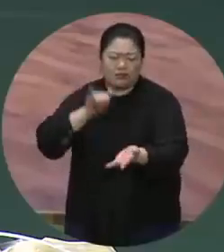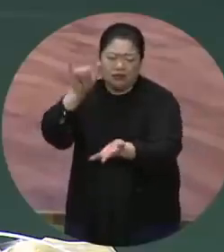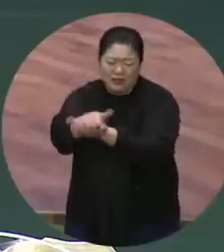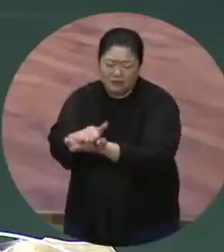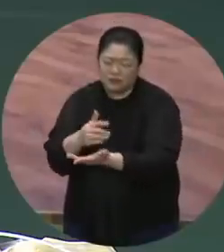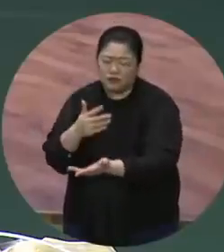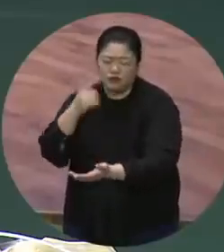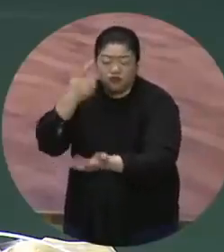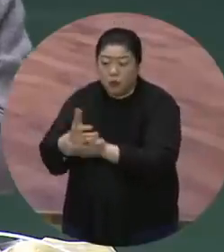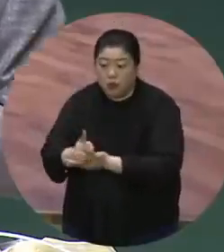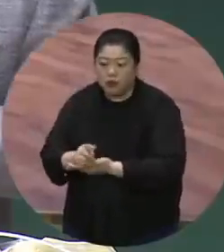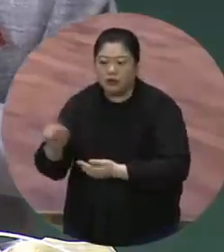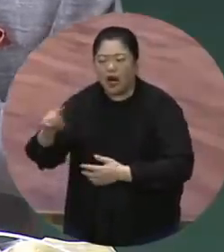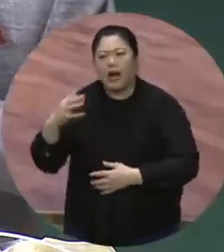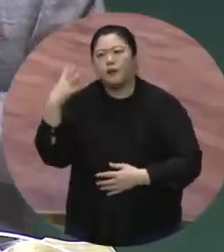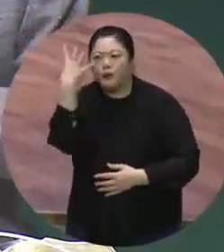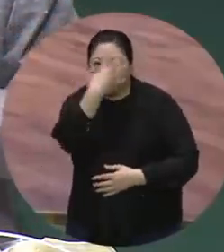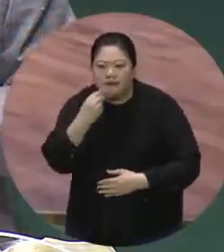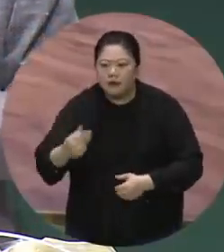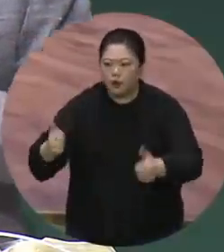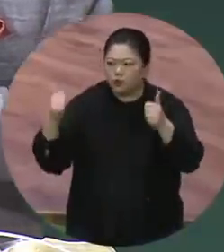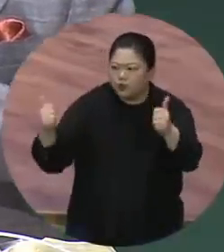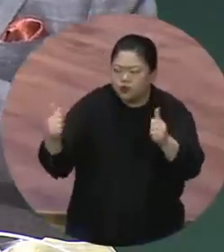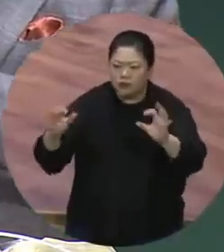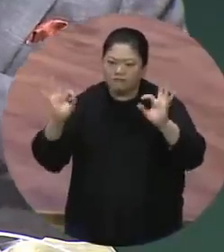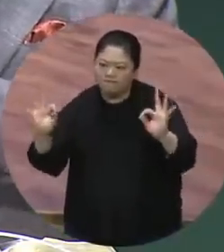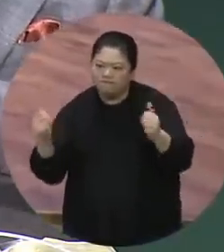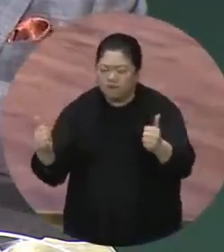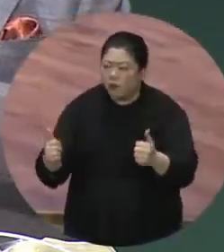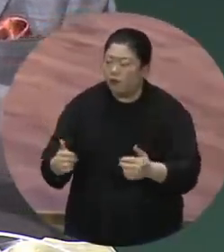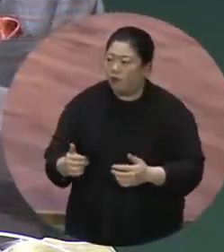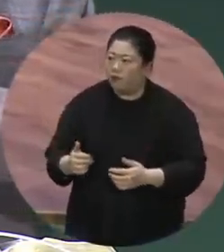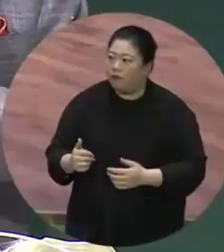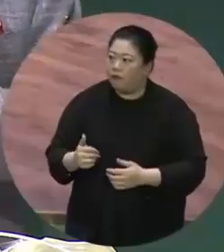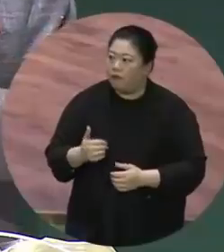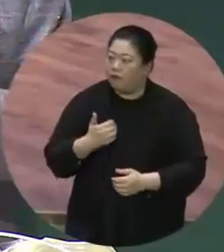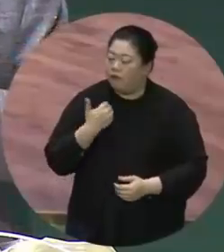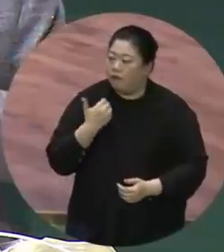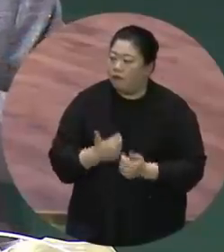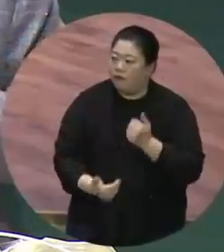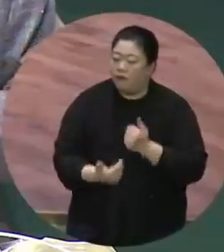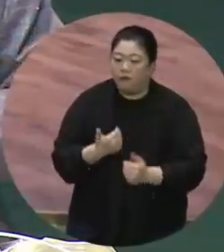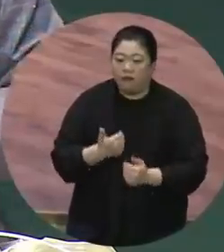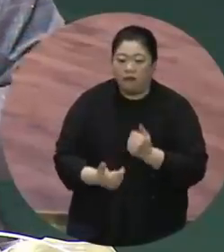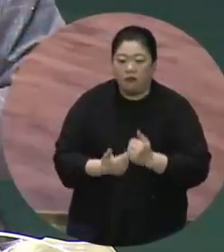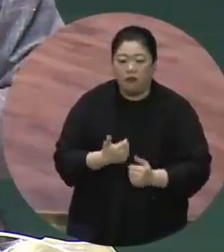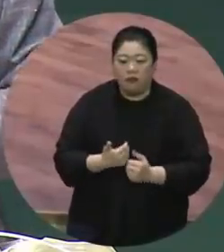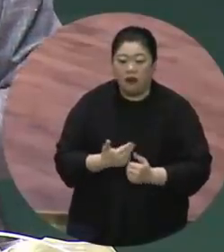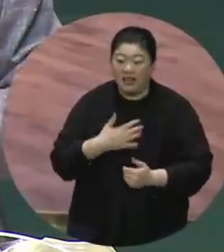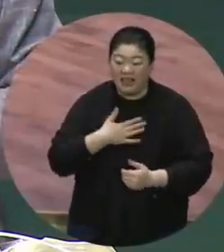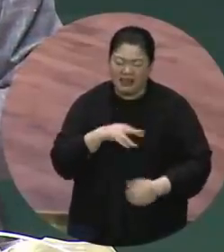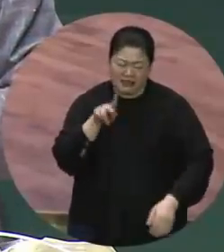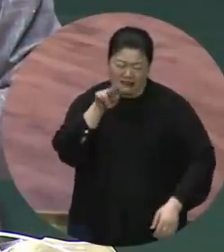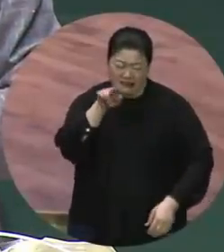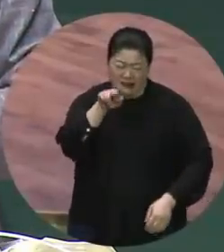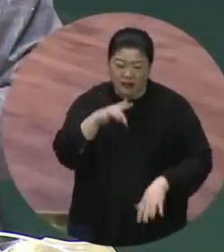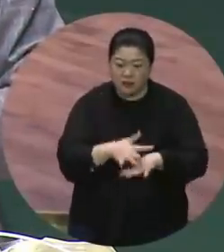막 잘 씁니다. 자수는 우리나라는 그런 안 씁니다. 완벽하네요. 이야 이런 거 말 안